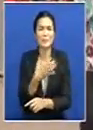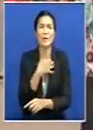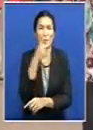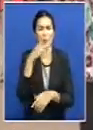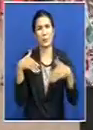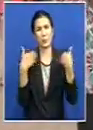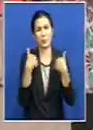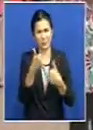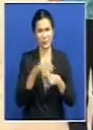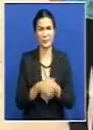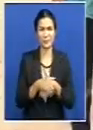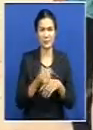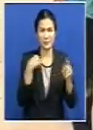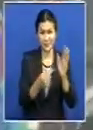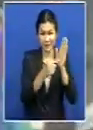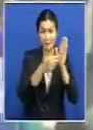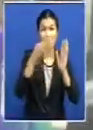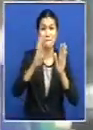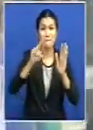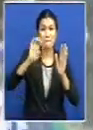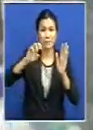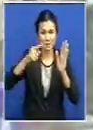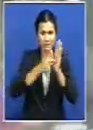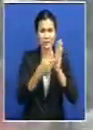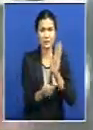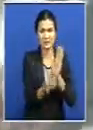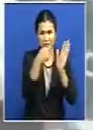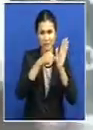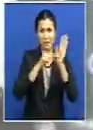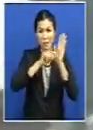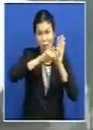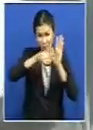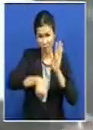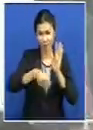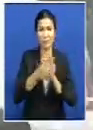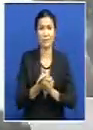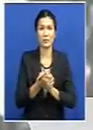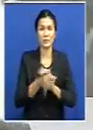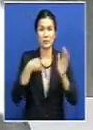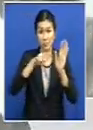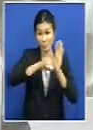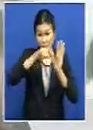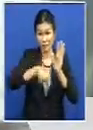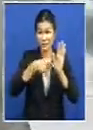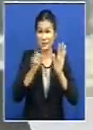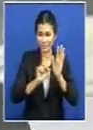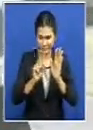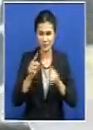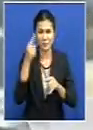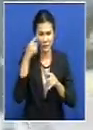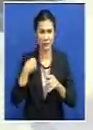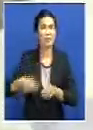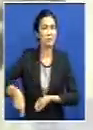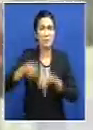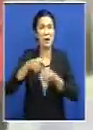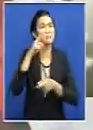คะค่ะจากบึงกายังอยู่ที่อีสานนะคะนครราชสีมากันบ้างนะคะส่วนที่จังหวัดนครราชสีมานี้สงกรานต์